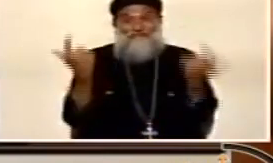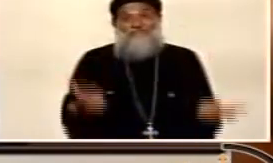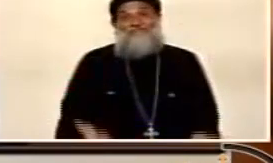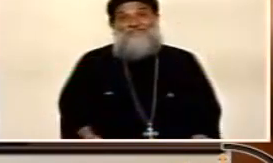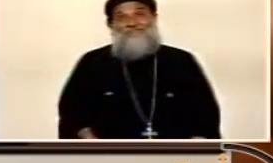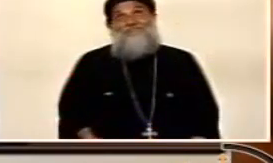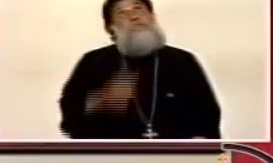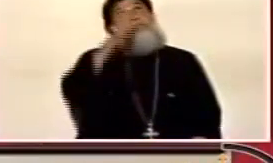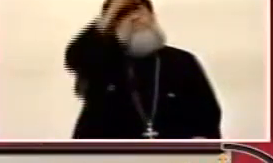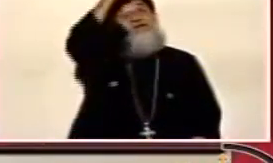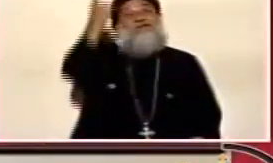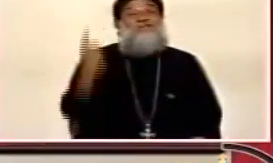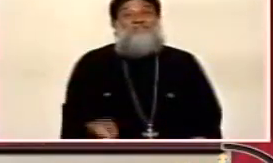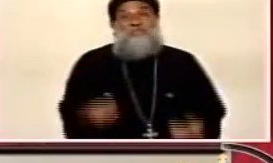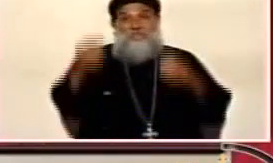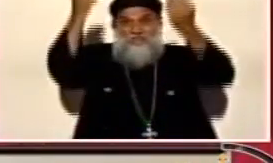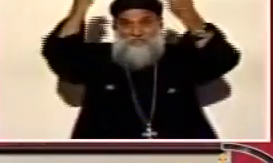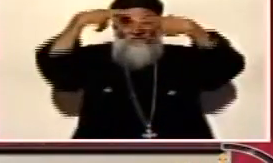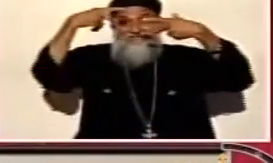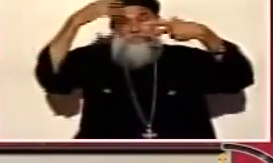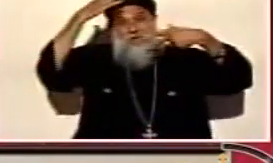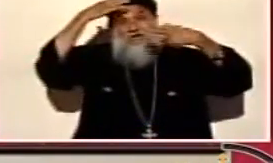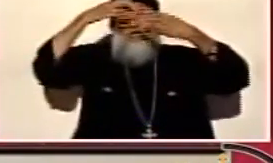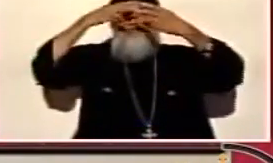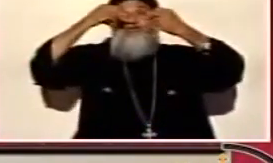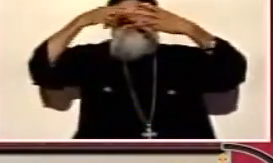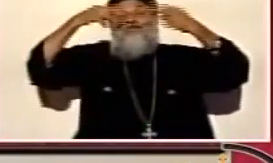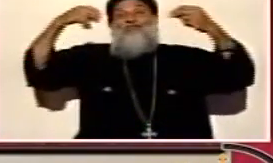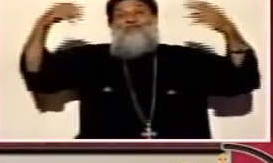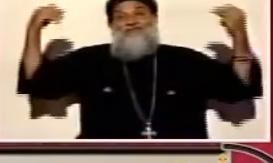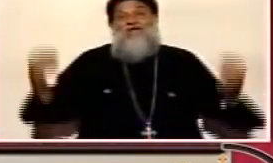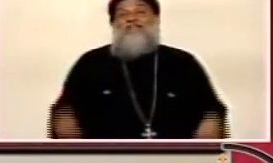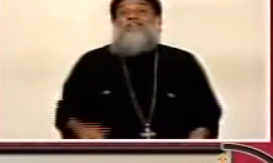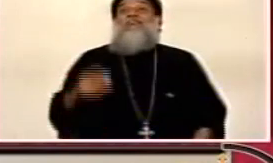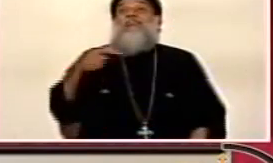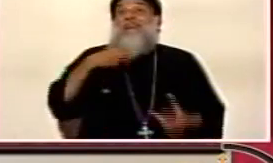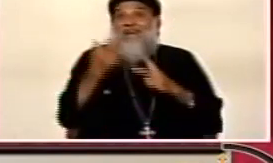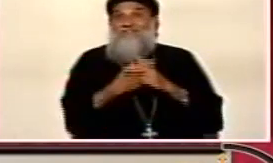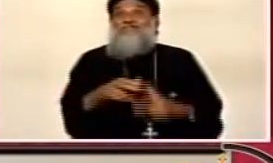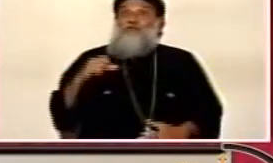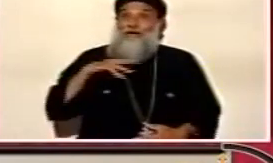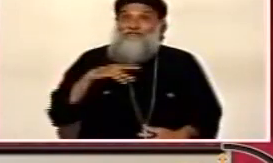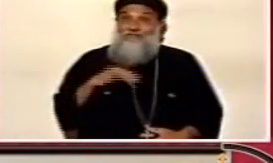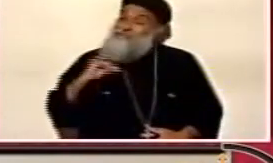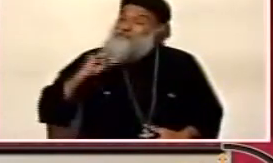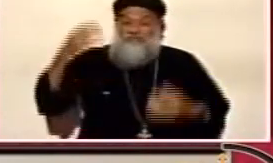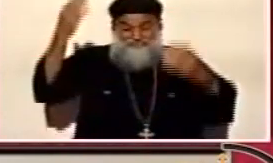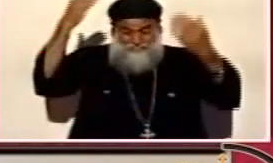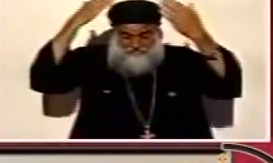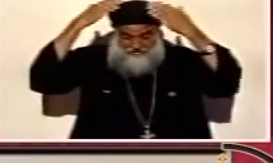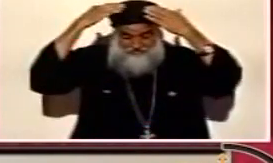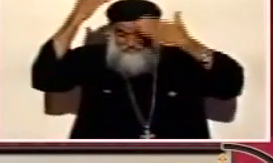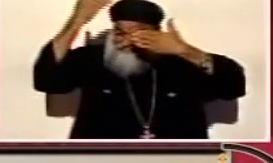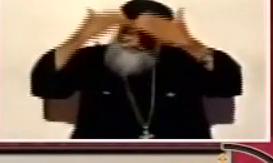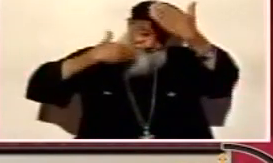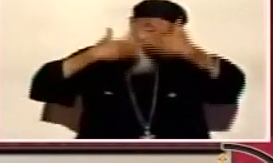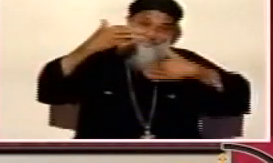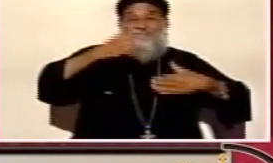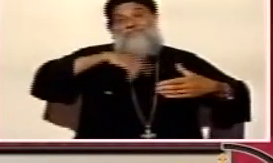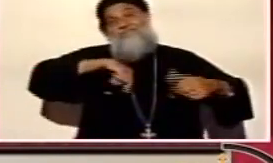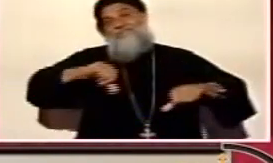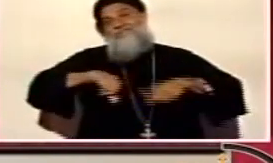يعني ربنا نفسه بيعمل كده. فعايزنا نشابهه حياتيا أو